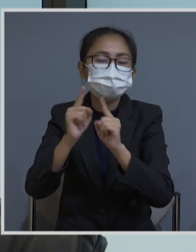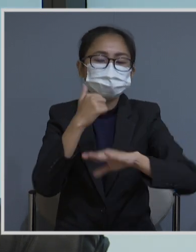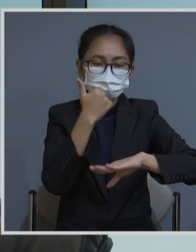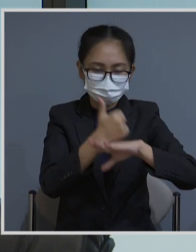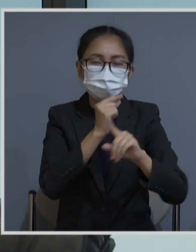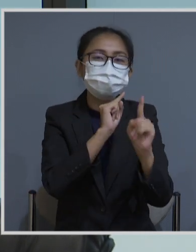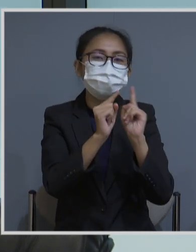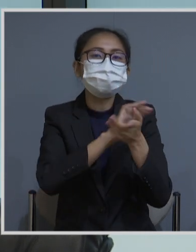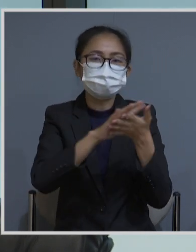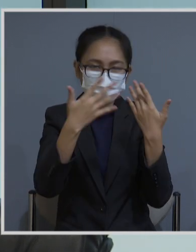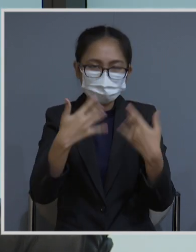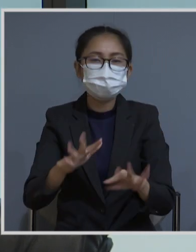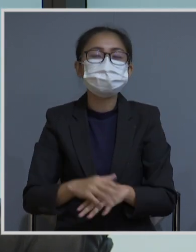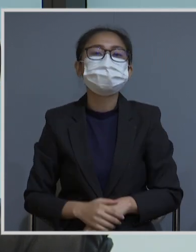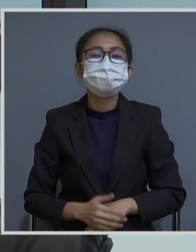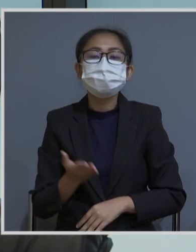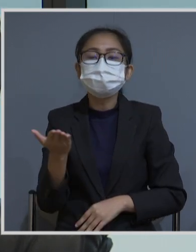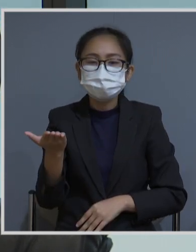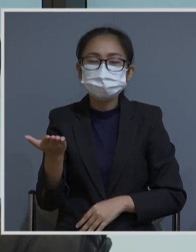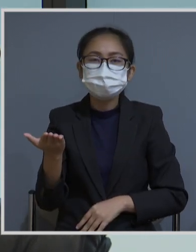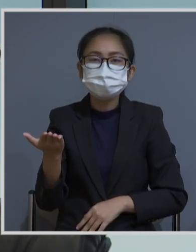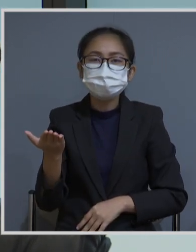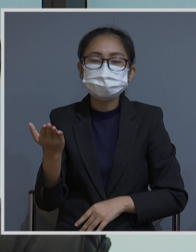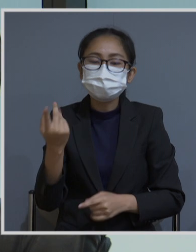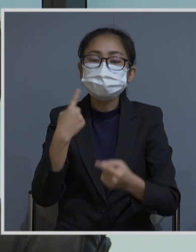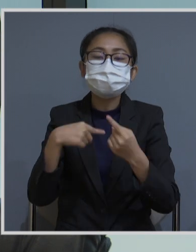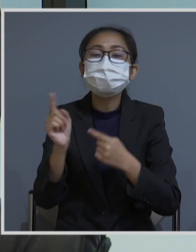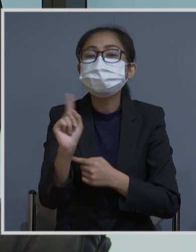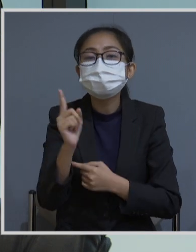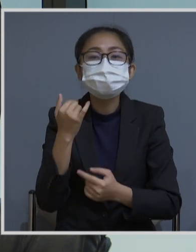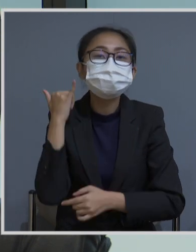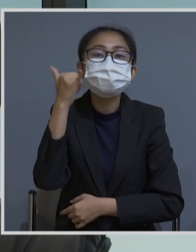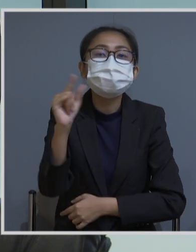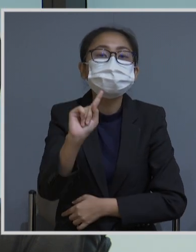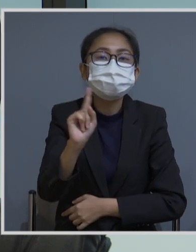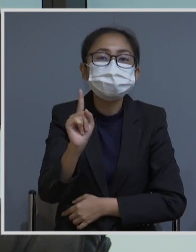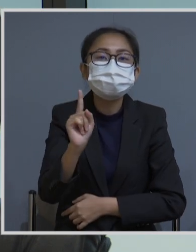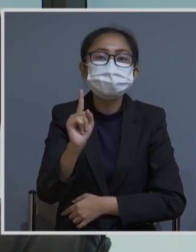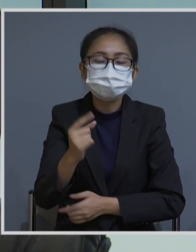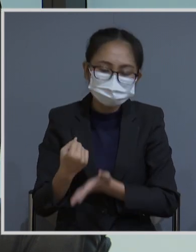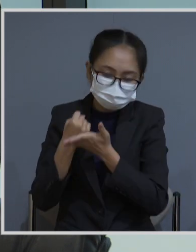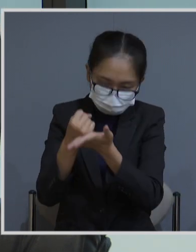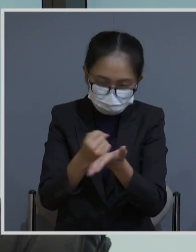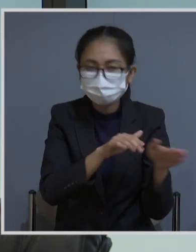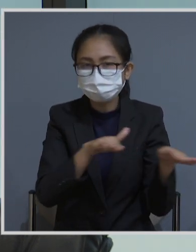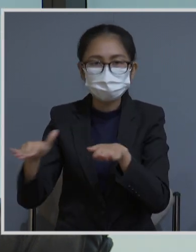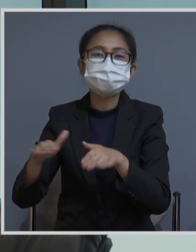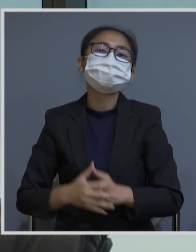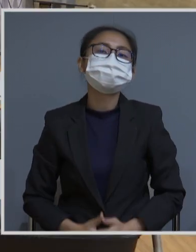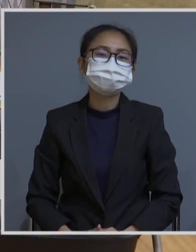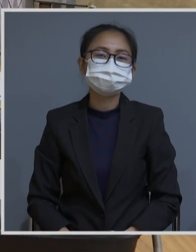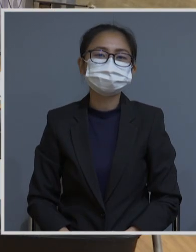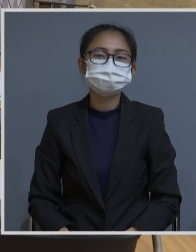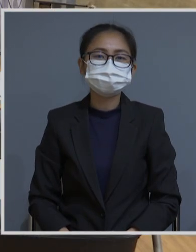ไปแล้วก็ยืนยันว่าอยู่ที่ท่านแล้วครับจะให้ไปตอนไหนพร้อมที่จะไปช่วยดำเนินการให้ครับ